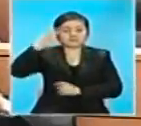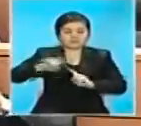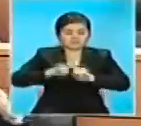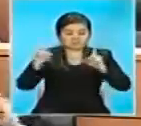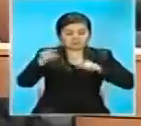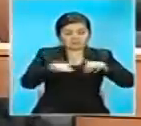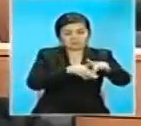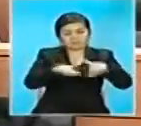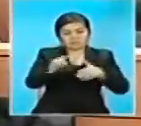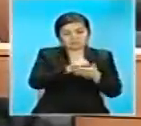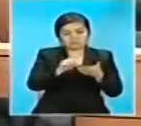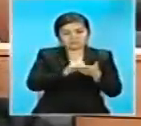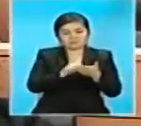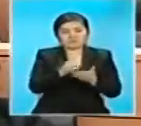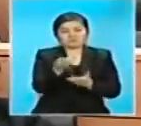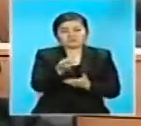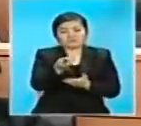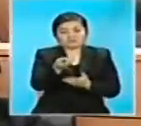นน้อย